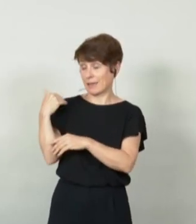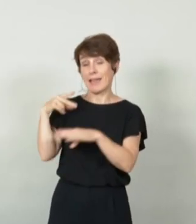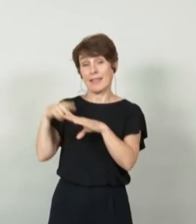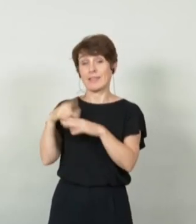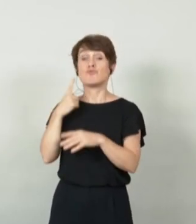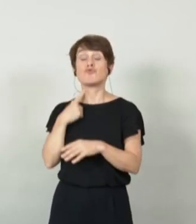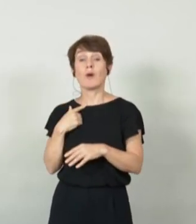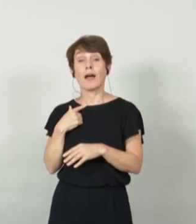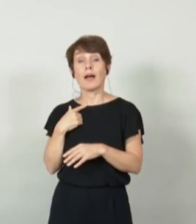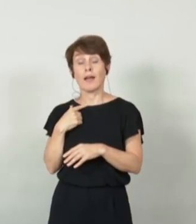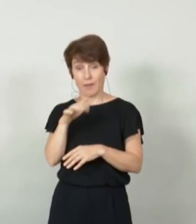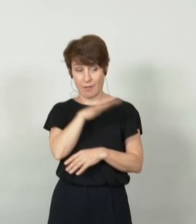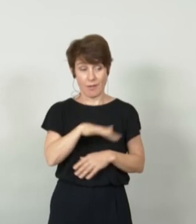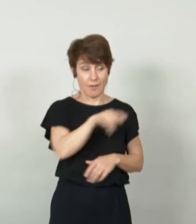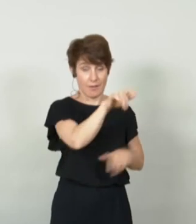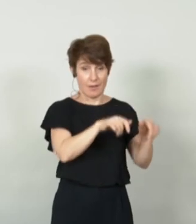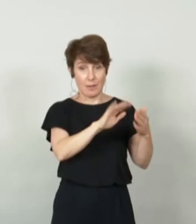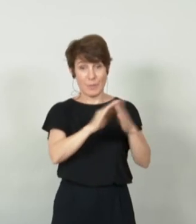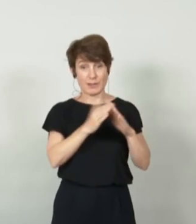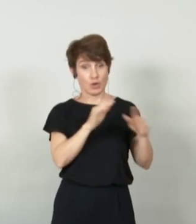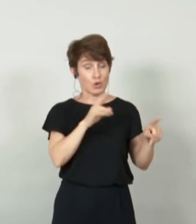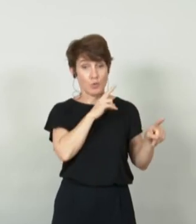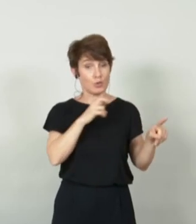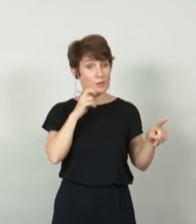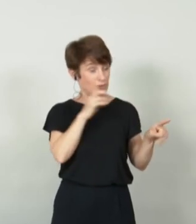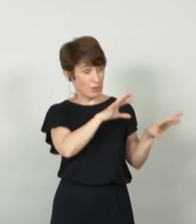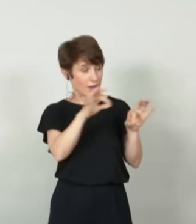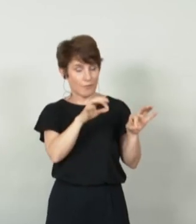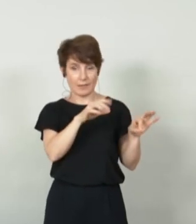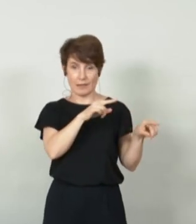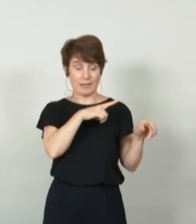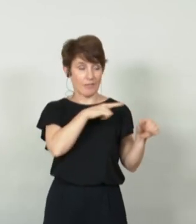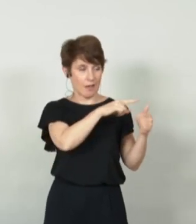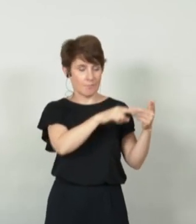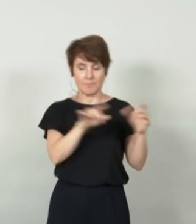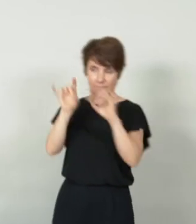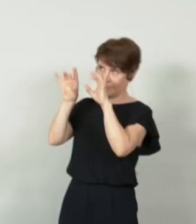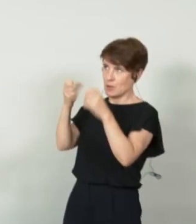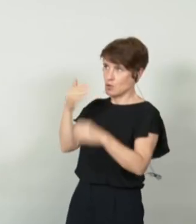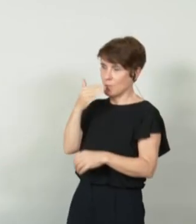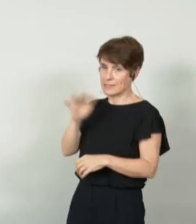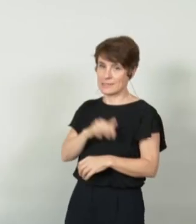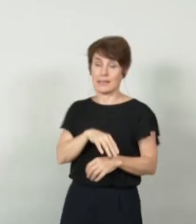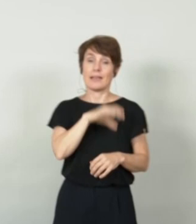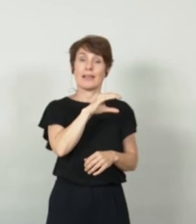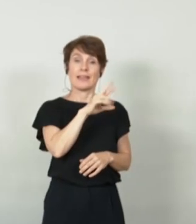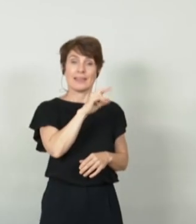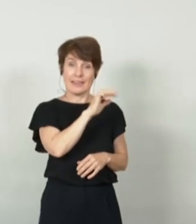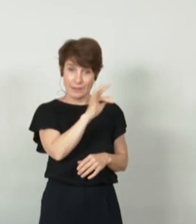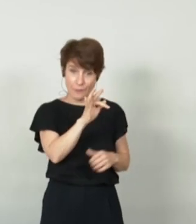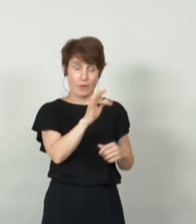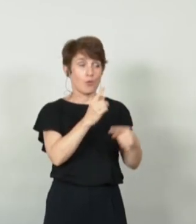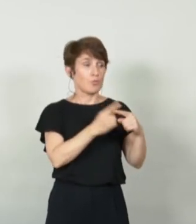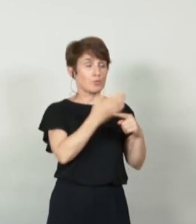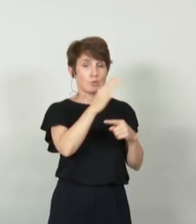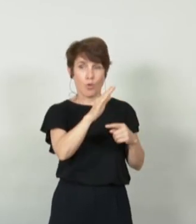ont décliné pour certains leur habitation ni le numéro 1 du cri ni le numéro 1 du FSJ numéro